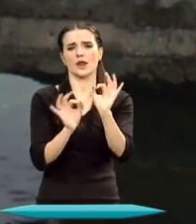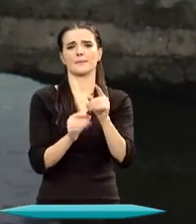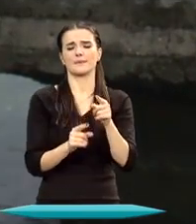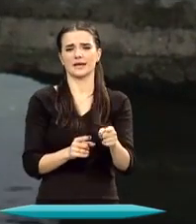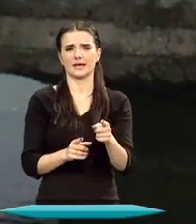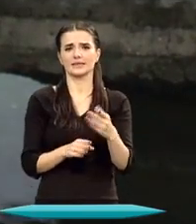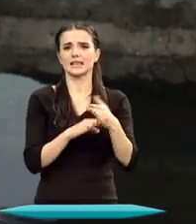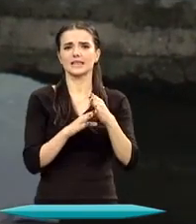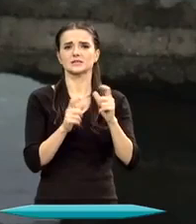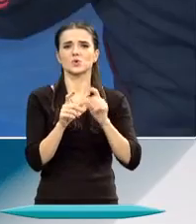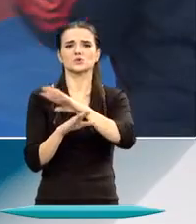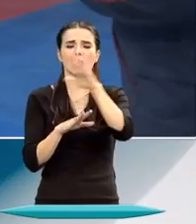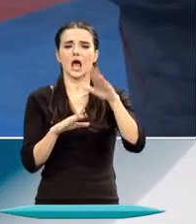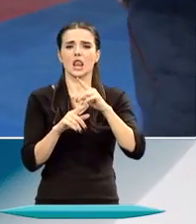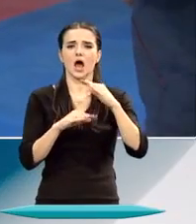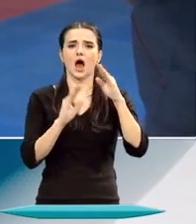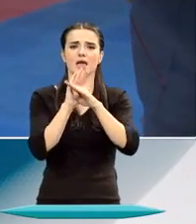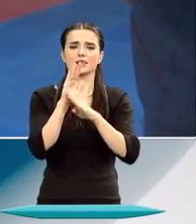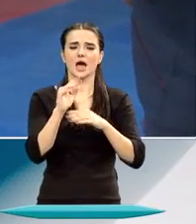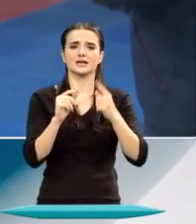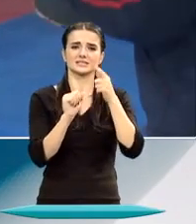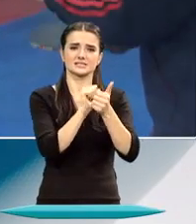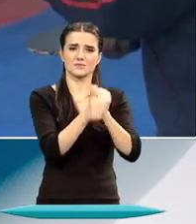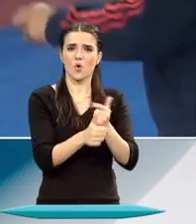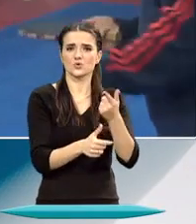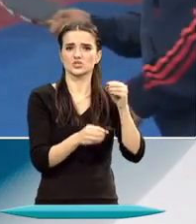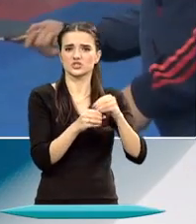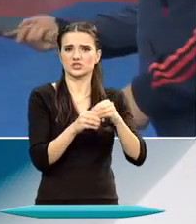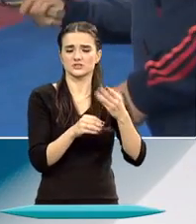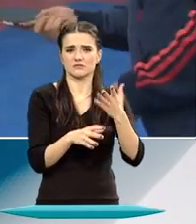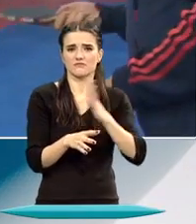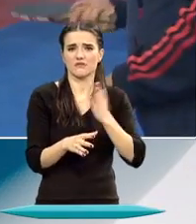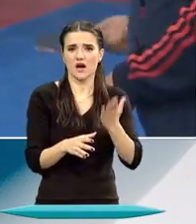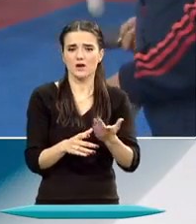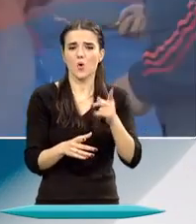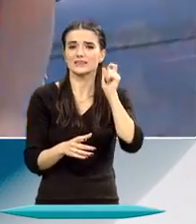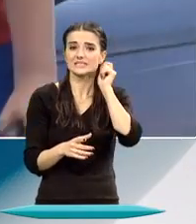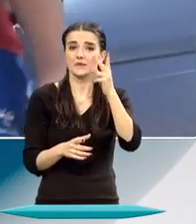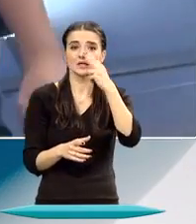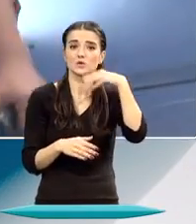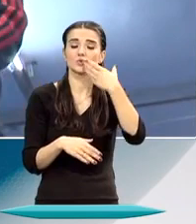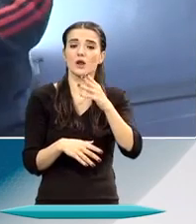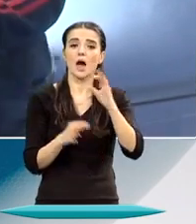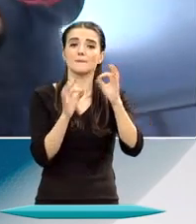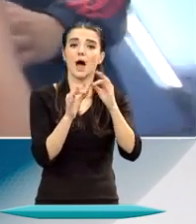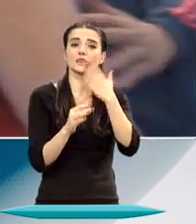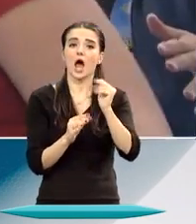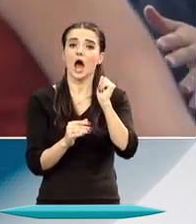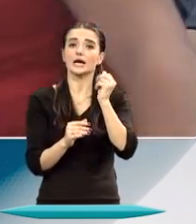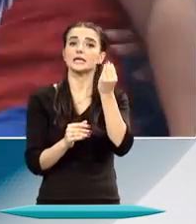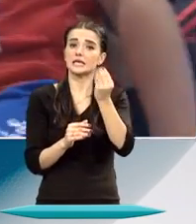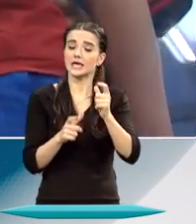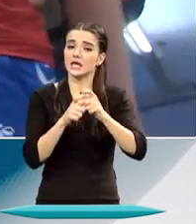önemli. Çünkü sporla biz sosyal hayatı hazırlıyoruz. O disiplini aldıktan sonra Baha daha iyiye gitmeye başladı.